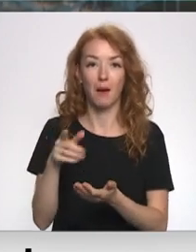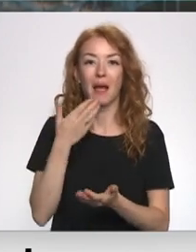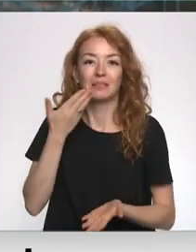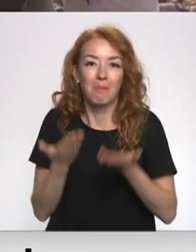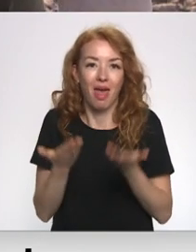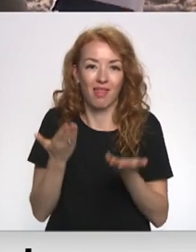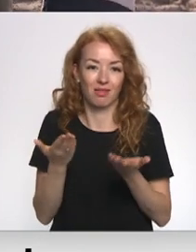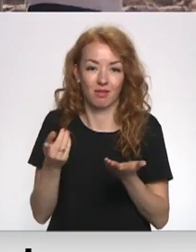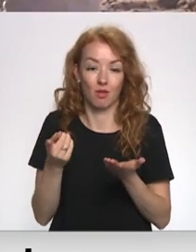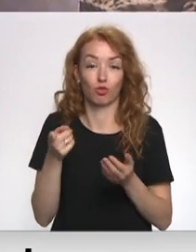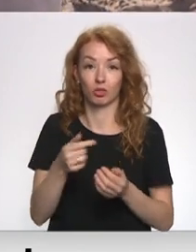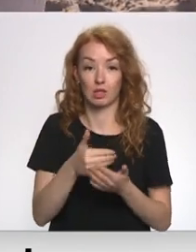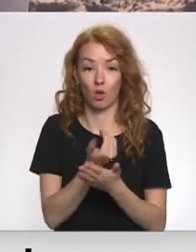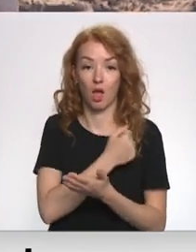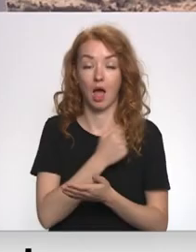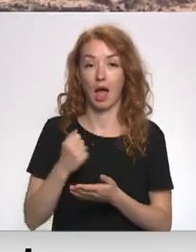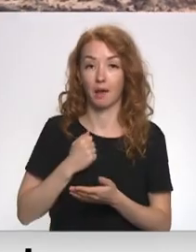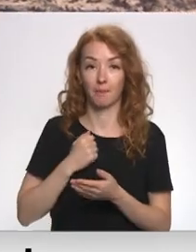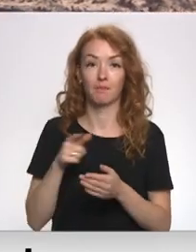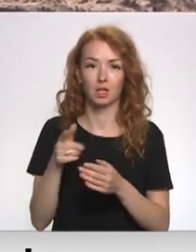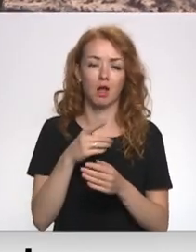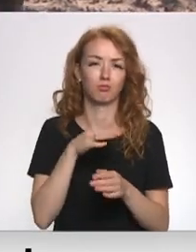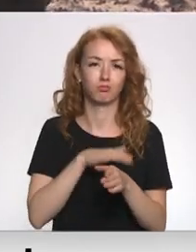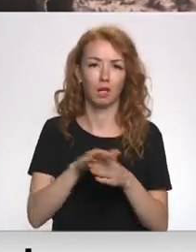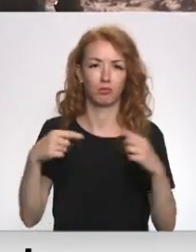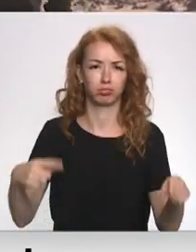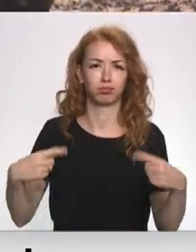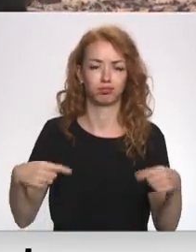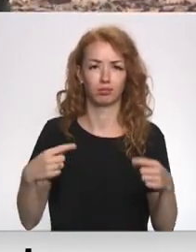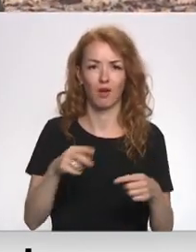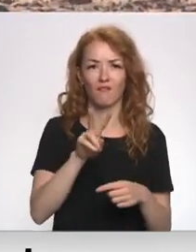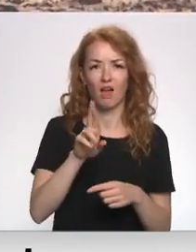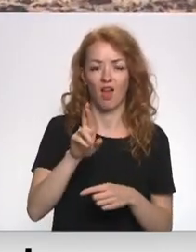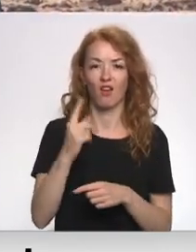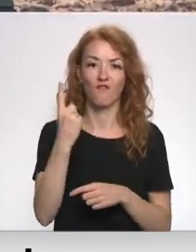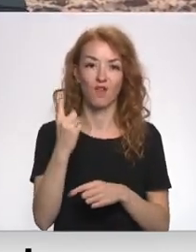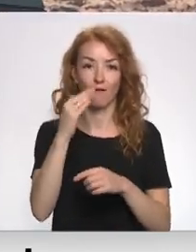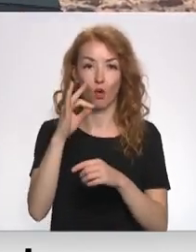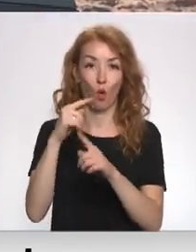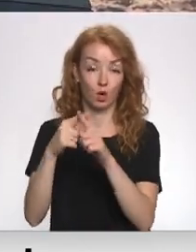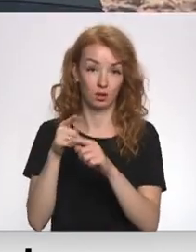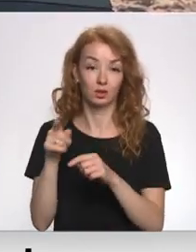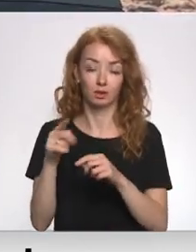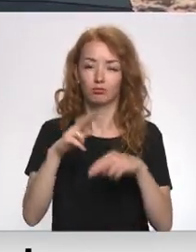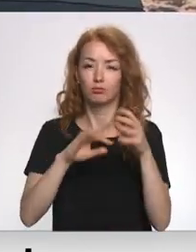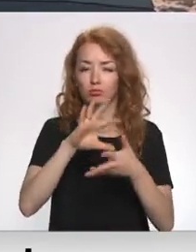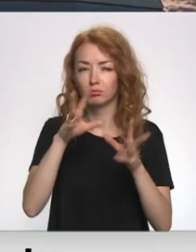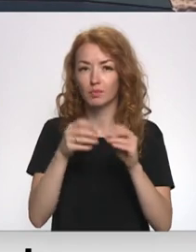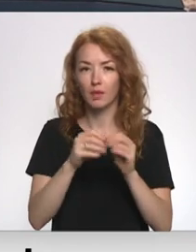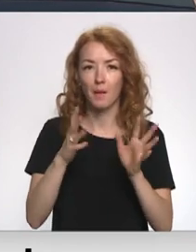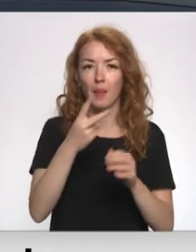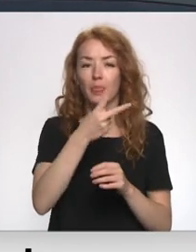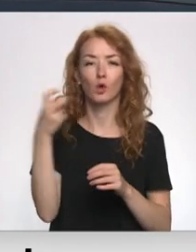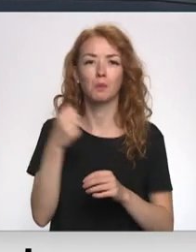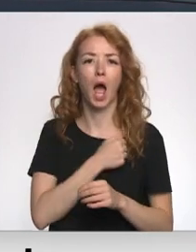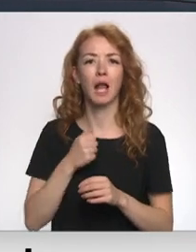izmēģināšana. Jaunais militārais pilnpiedziņas transporta līdzeklis VR1 Fox būvēts, ņemot vērā ap 200 armijas